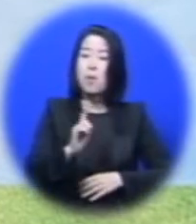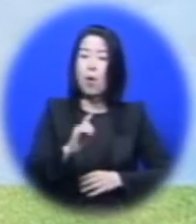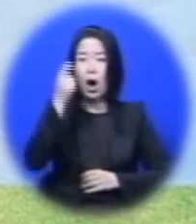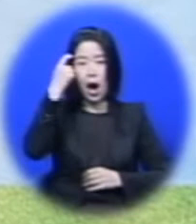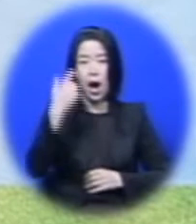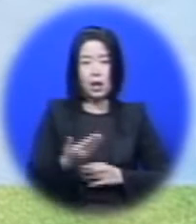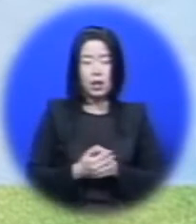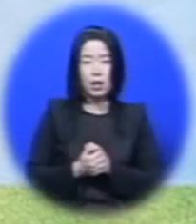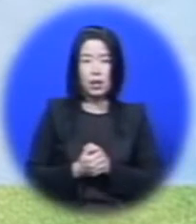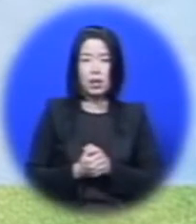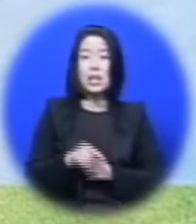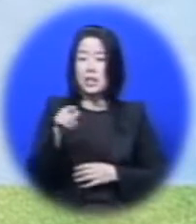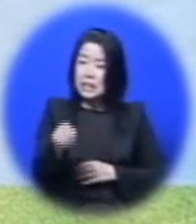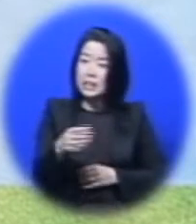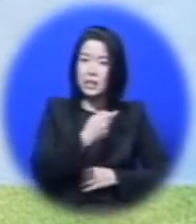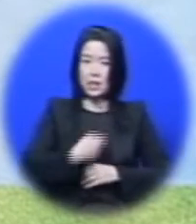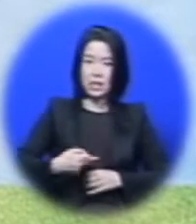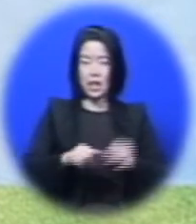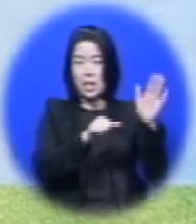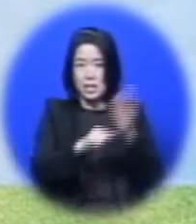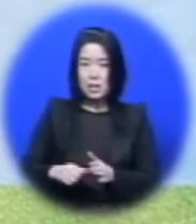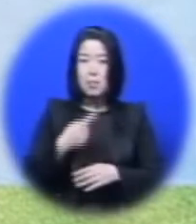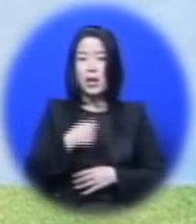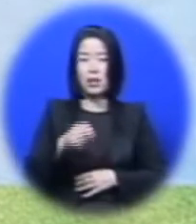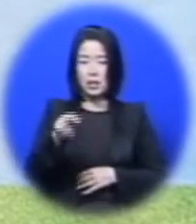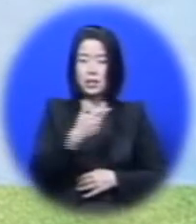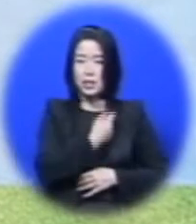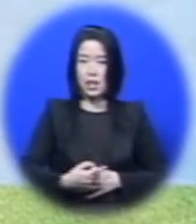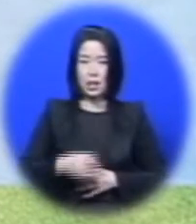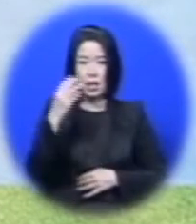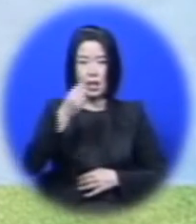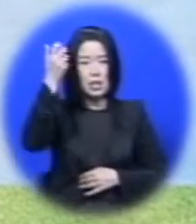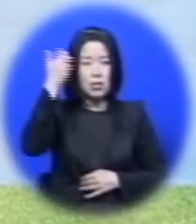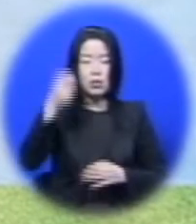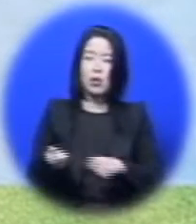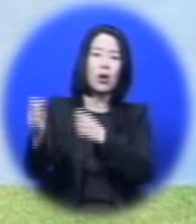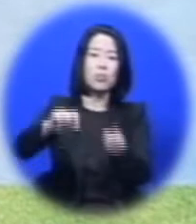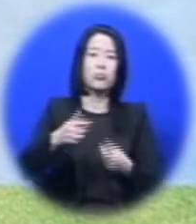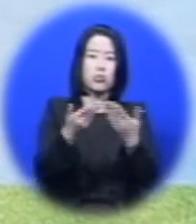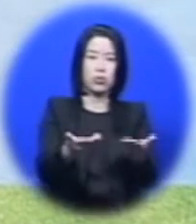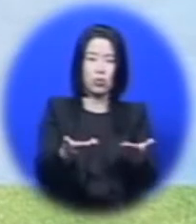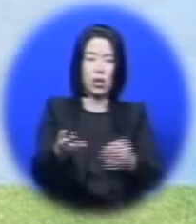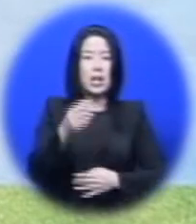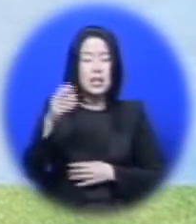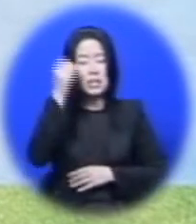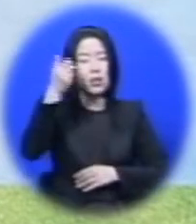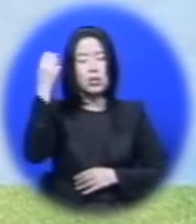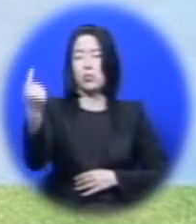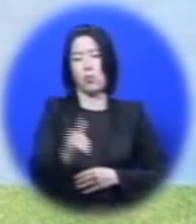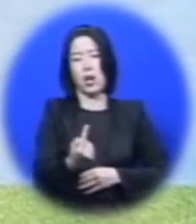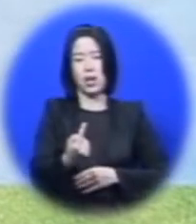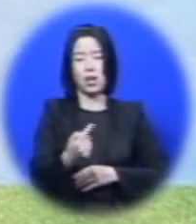아십니까? 그 제자들에게, 실패했던 그 제자들에게 성령을 부어주시는 것이었어요. 성령님으로 오시는